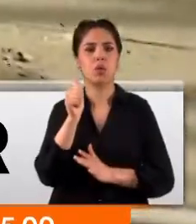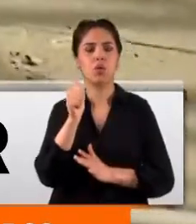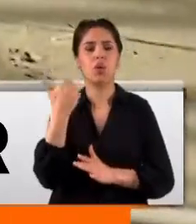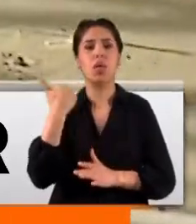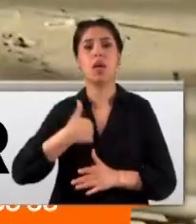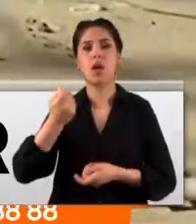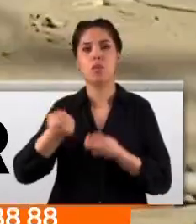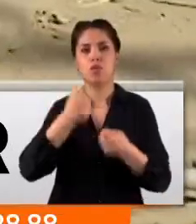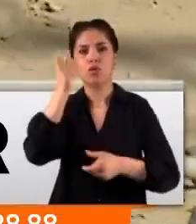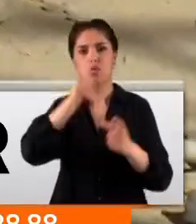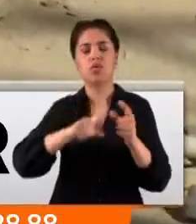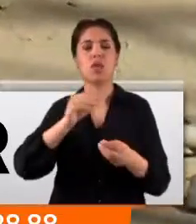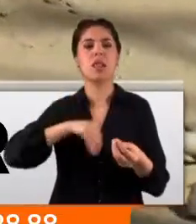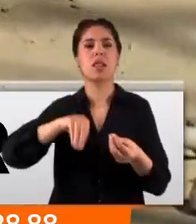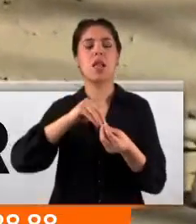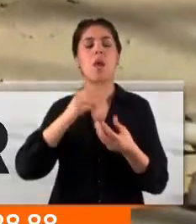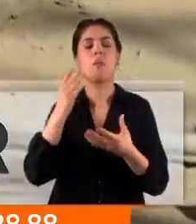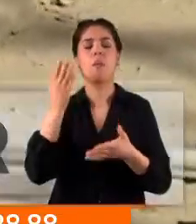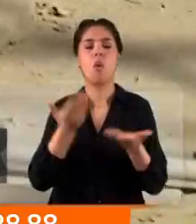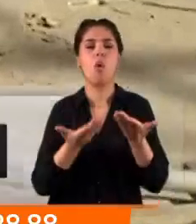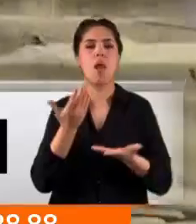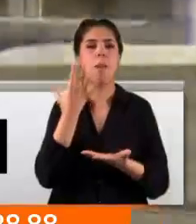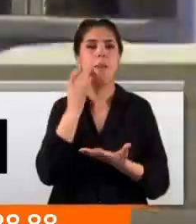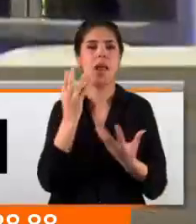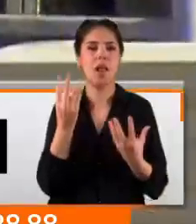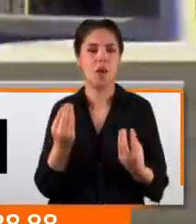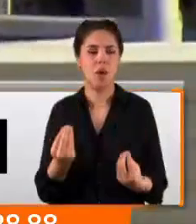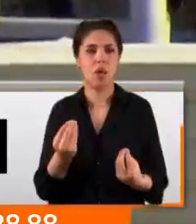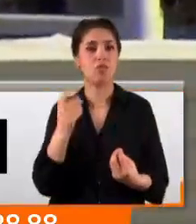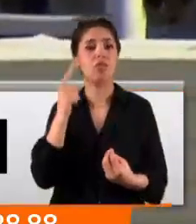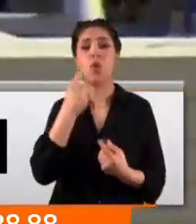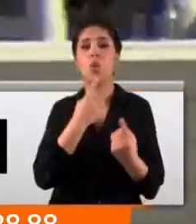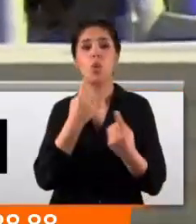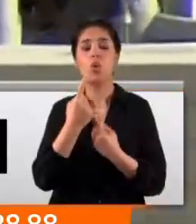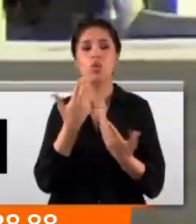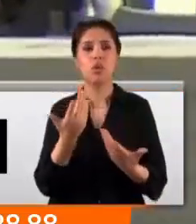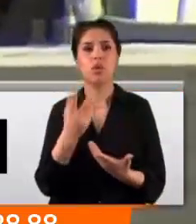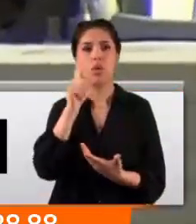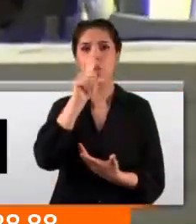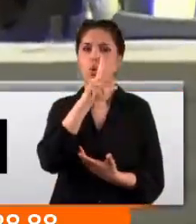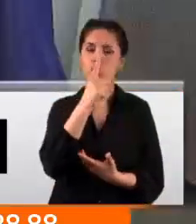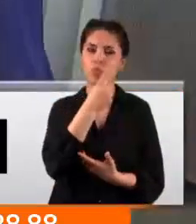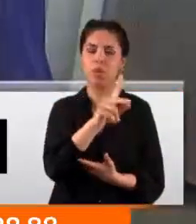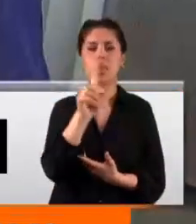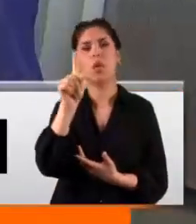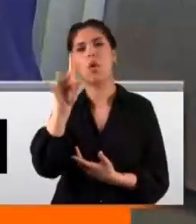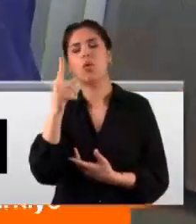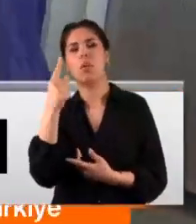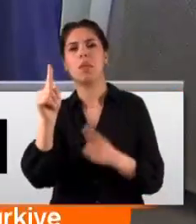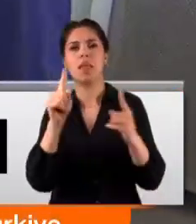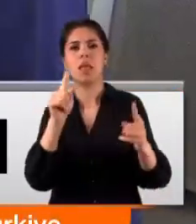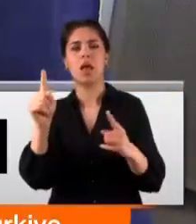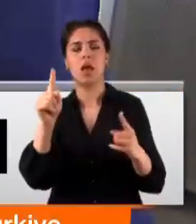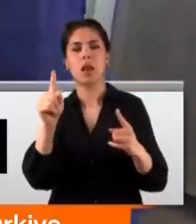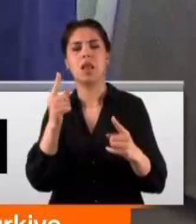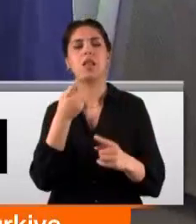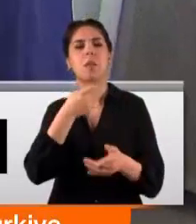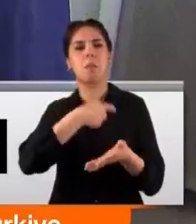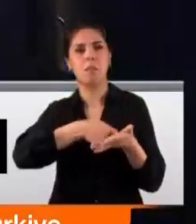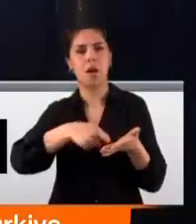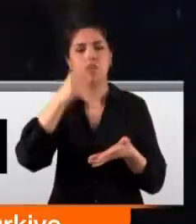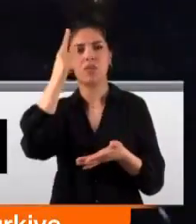kamu işçisinin zam oranının belli olması bekleniyor. Kulislerde konuşulan 13 bin ile 14 bin lira arasında taban ücret ve